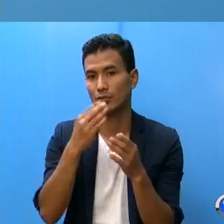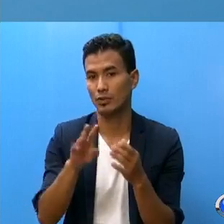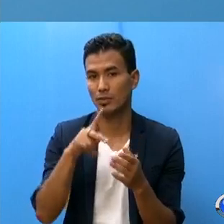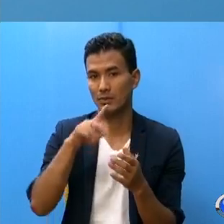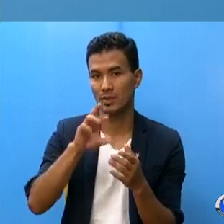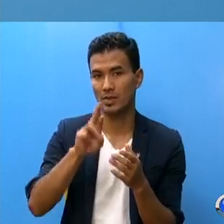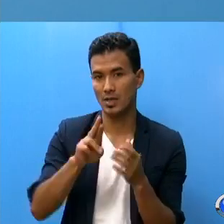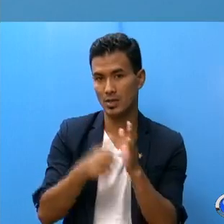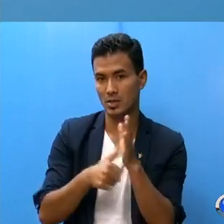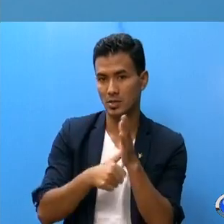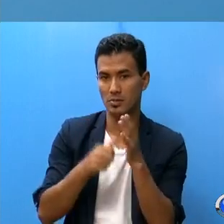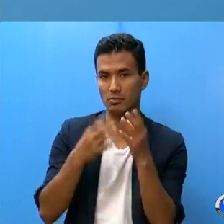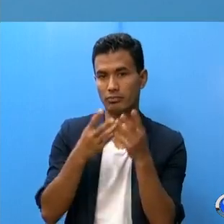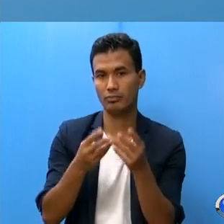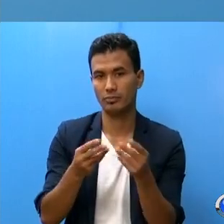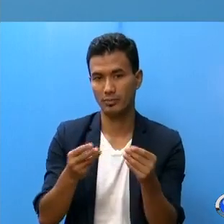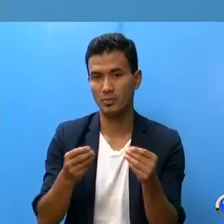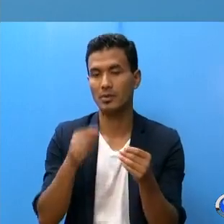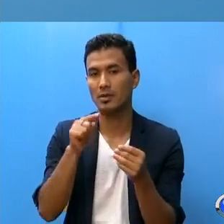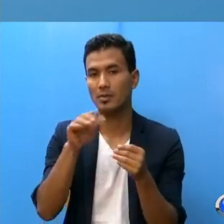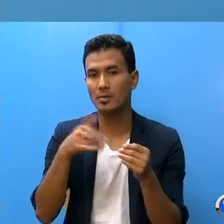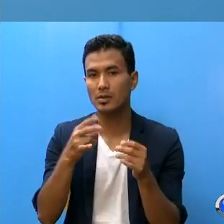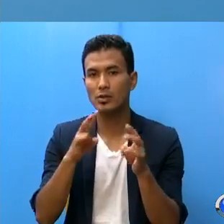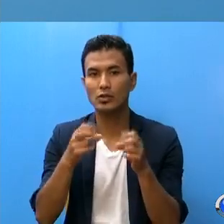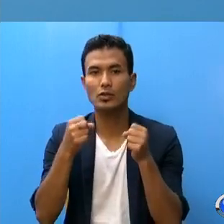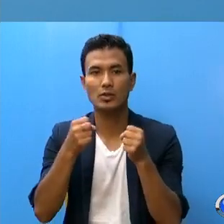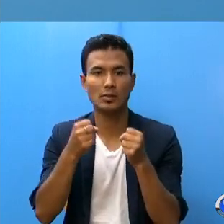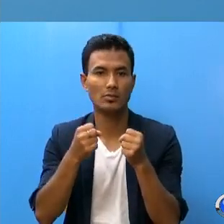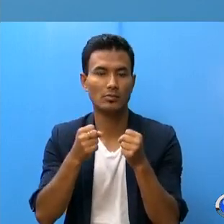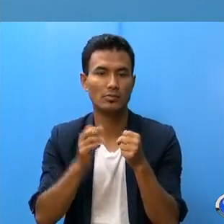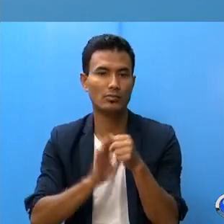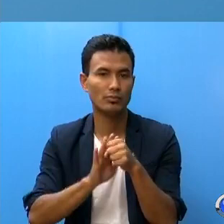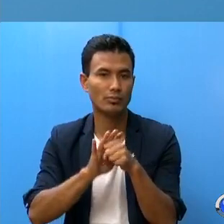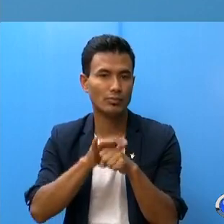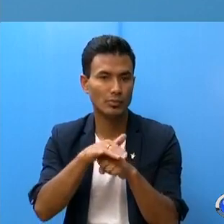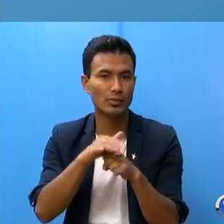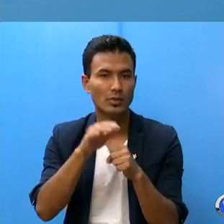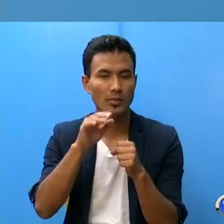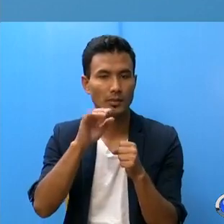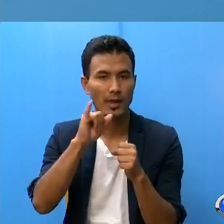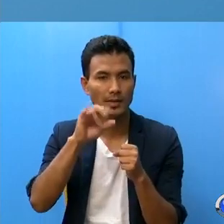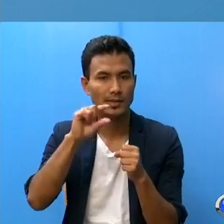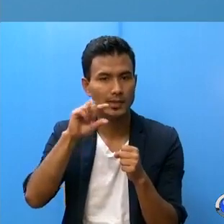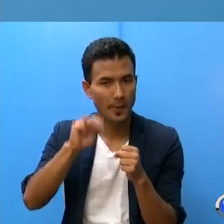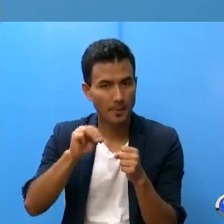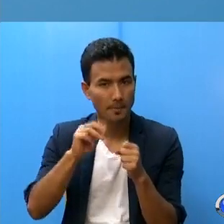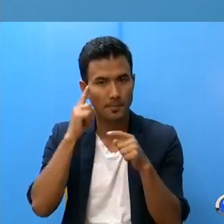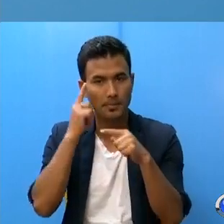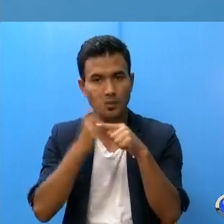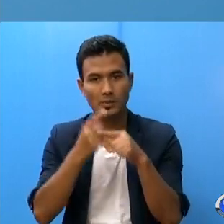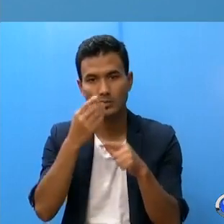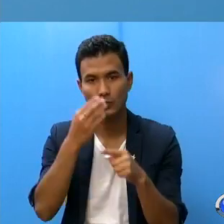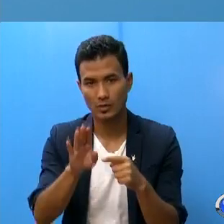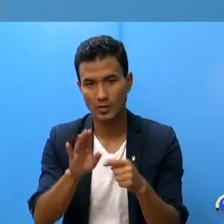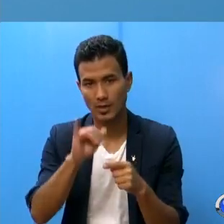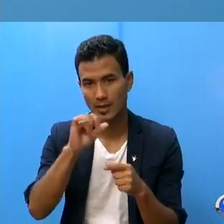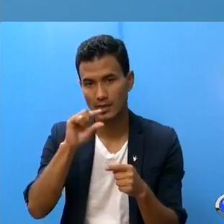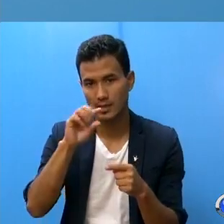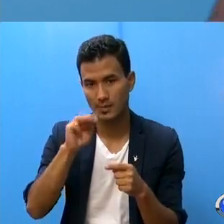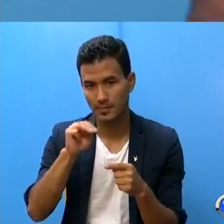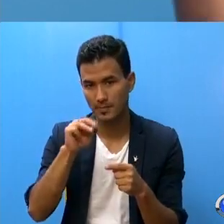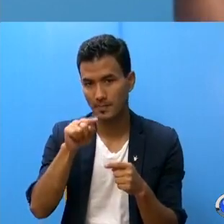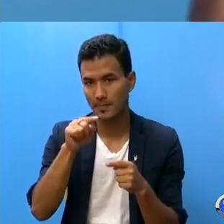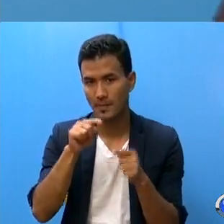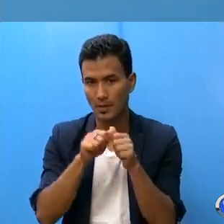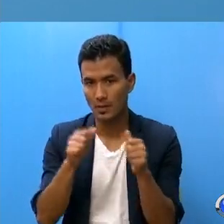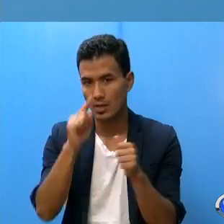अरा रां थाल तरहके चनली इम्मुटी बड़े को केसी माचे सेरोलोजी कि अग्सा ऐवन घाल त्वान,